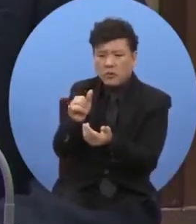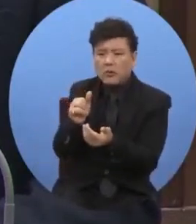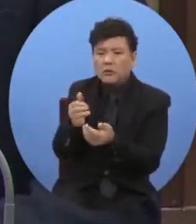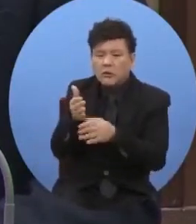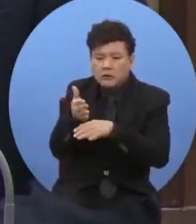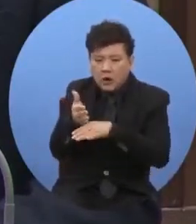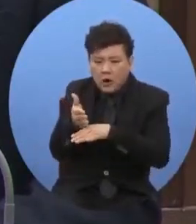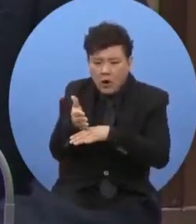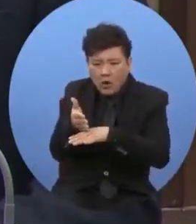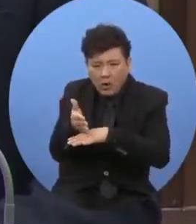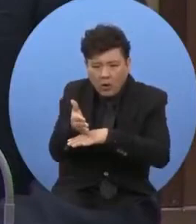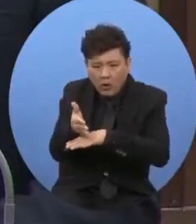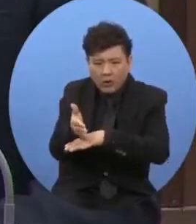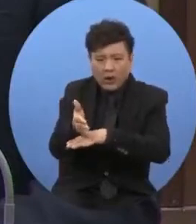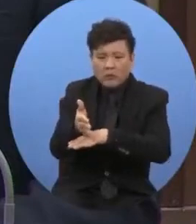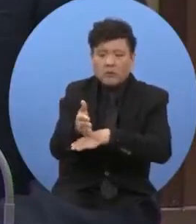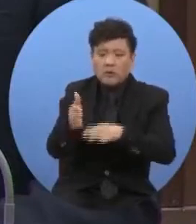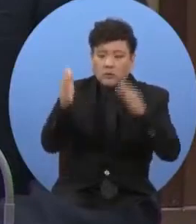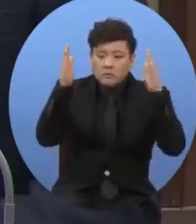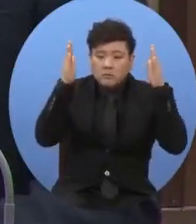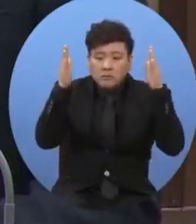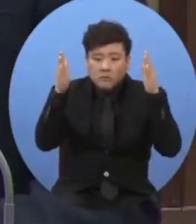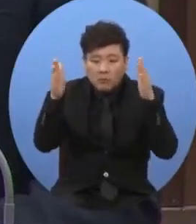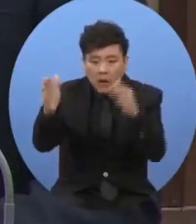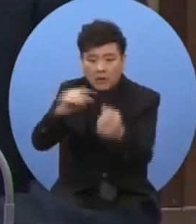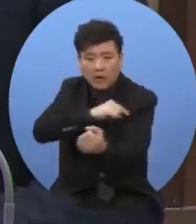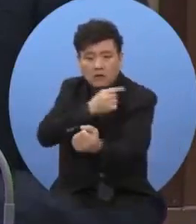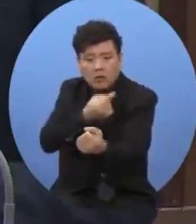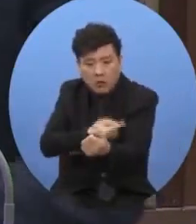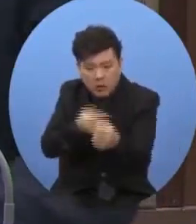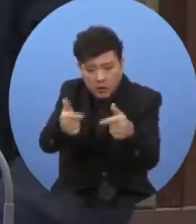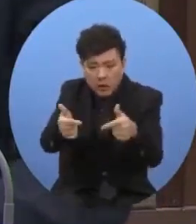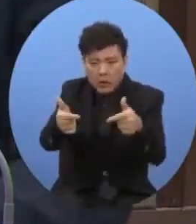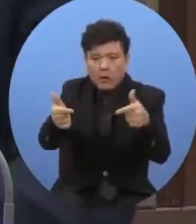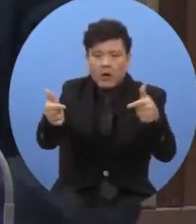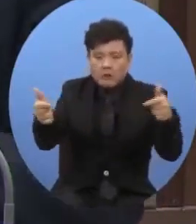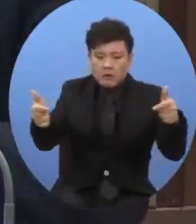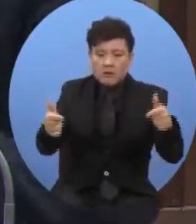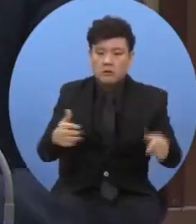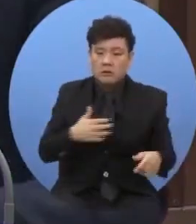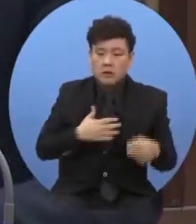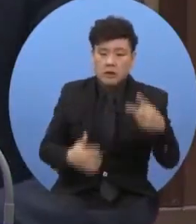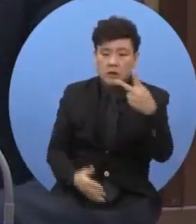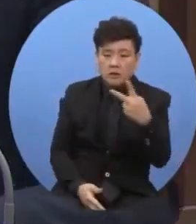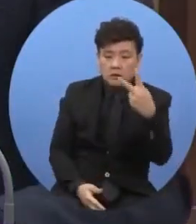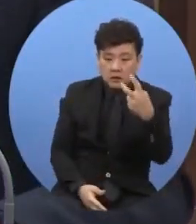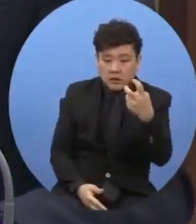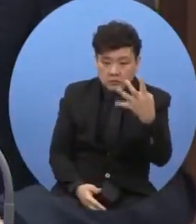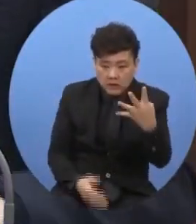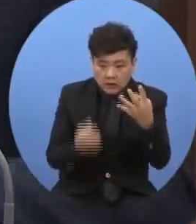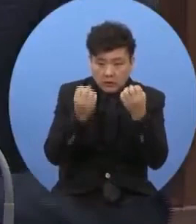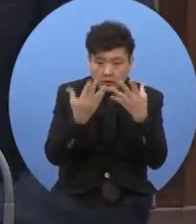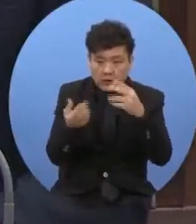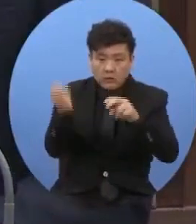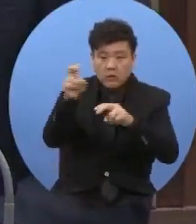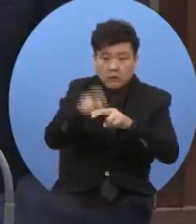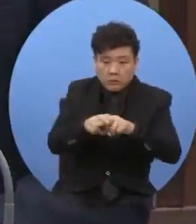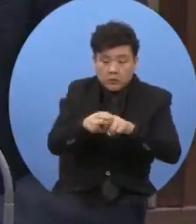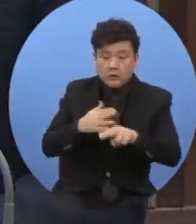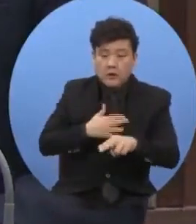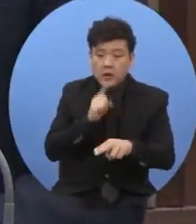하되 방향은 그런 방향으로 왜냐하면 권리를 확장하는 방향으로 왜냐하면 제가 2014년 교육감 되면서 이런 표현을